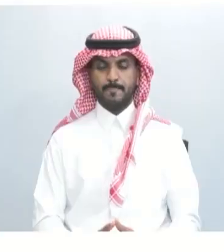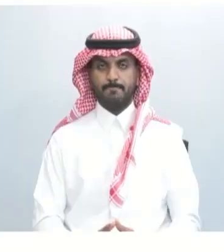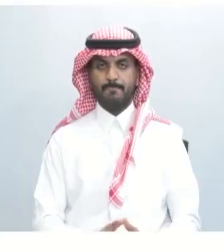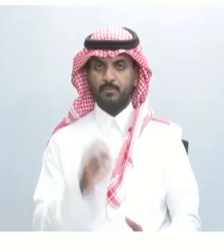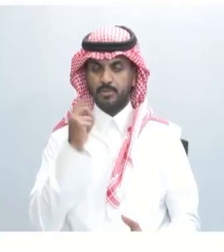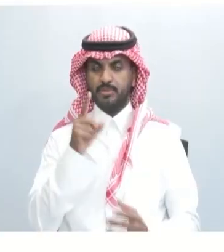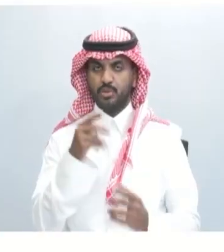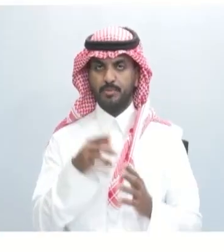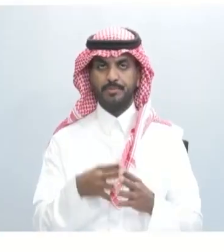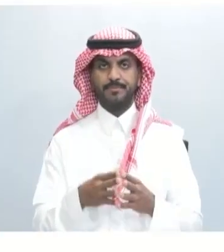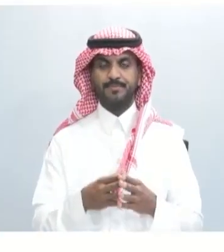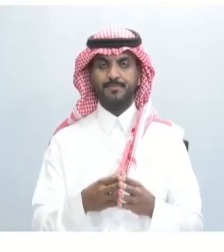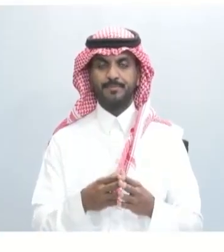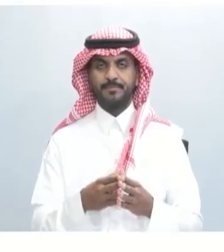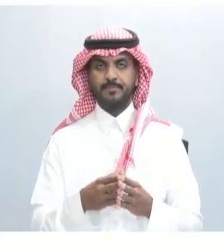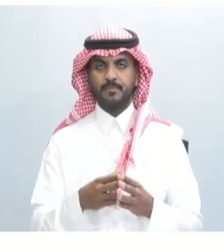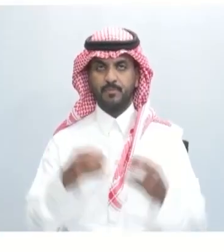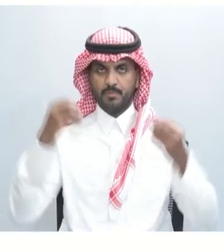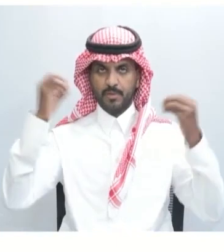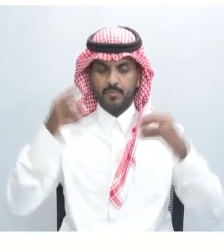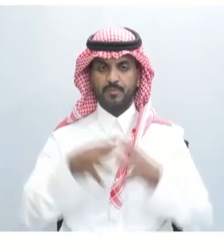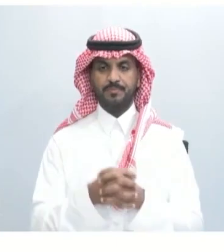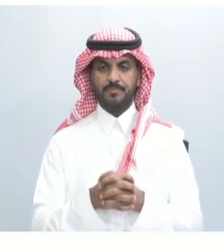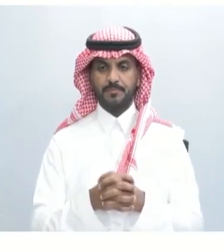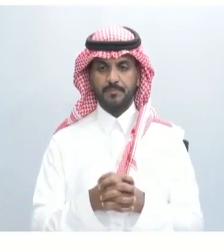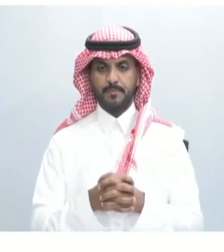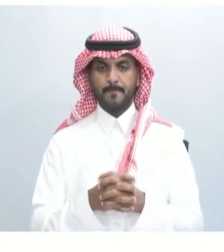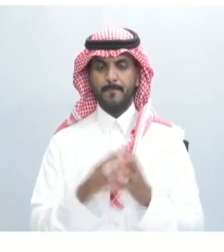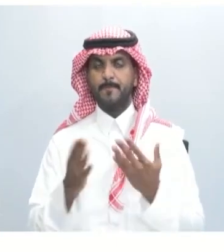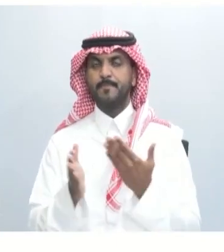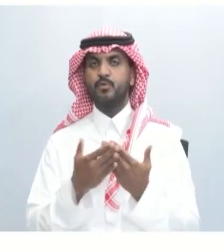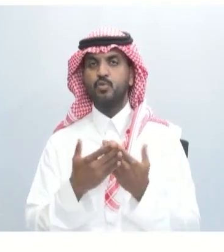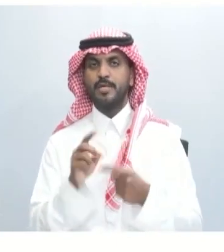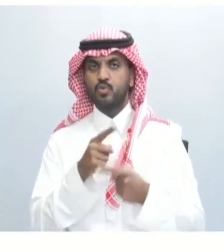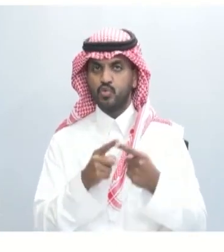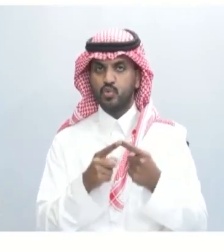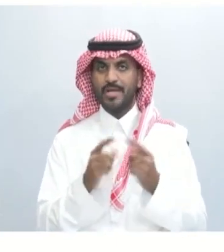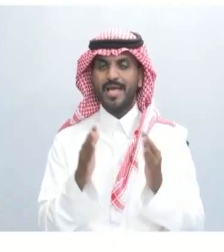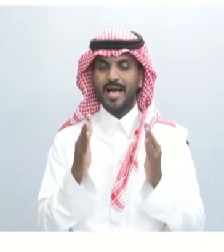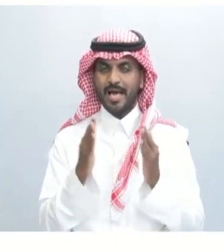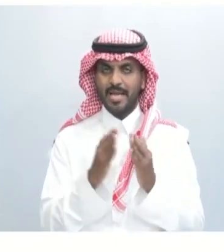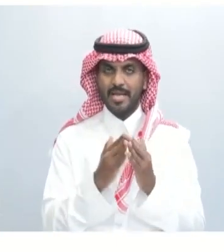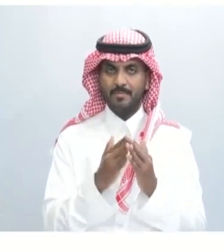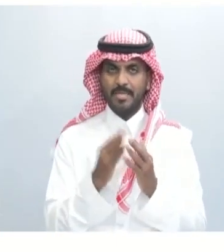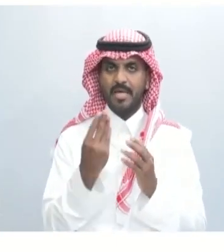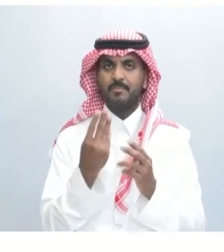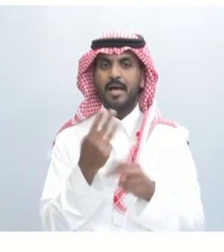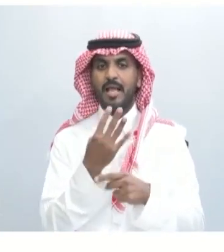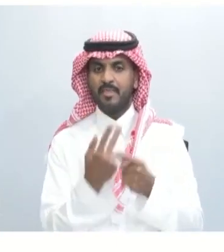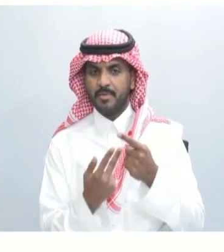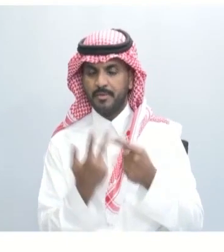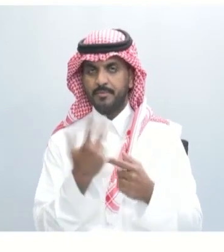هاي مبدعين وصلت الاجابه بارك الله فيكم المطلوب اي الكسور الات اقل من اربعه اثمان